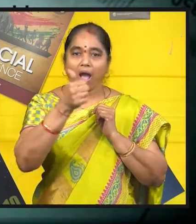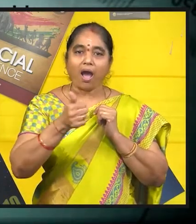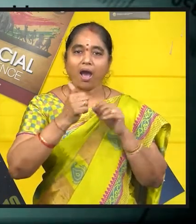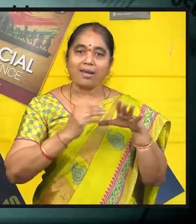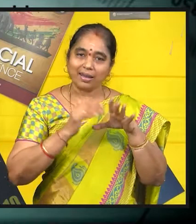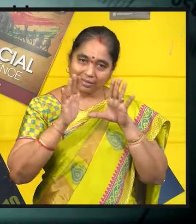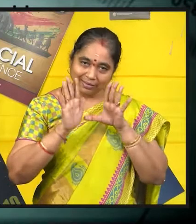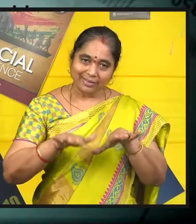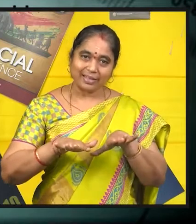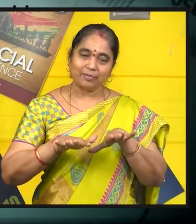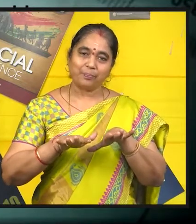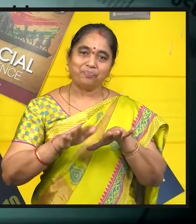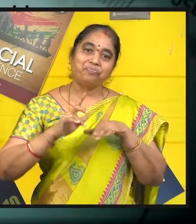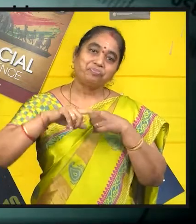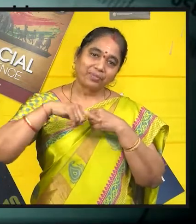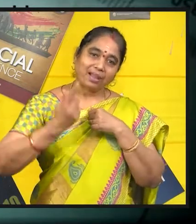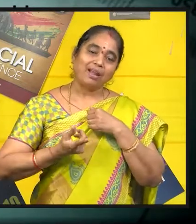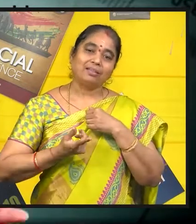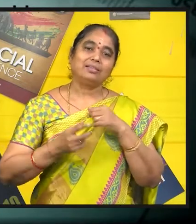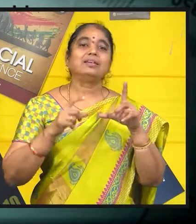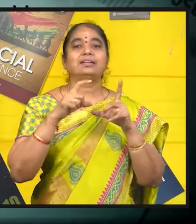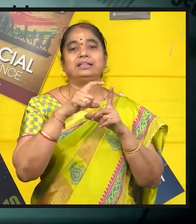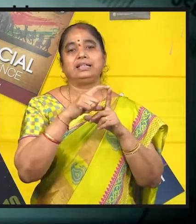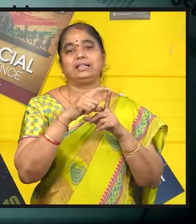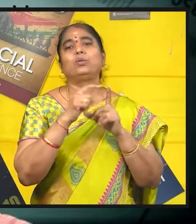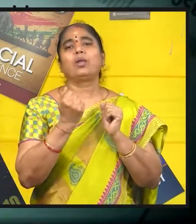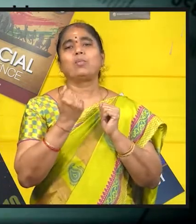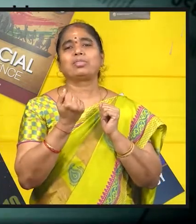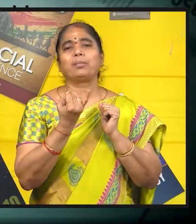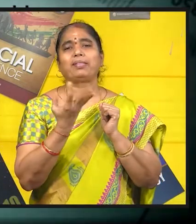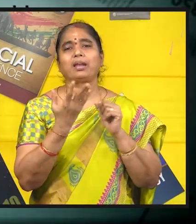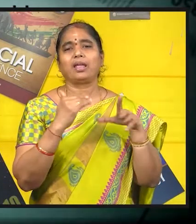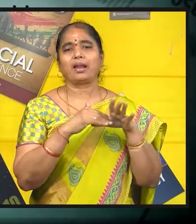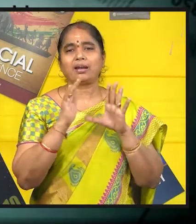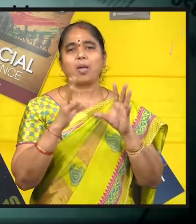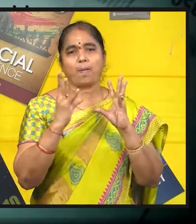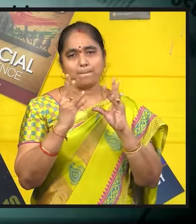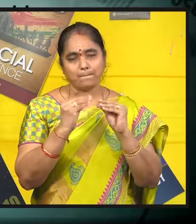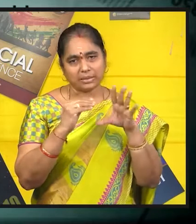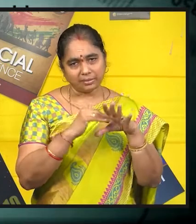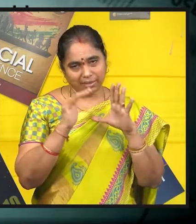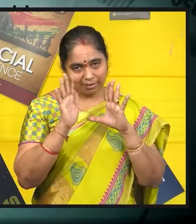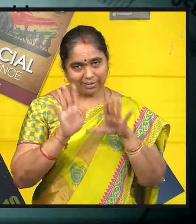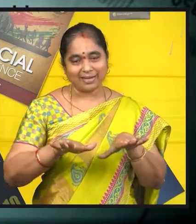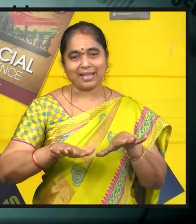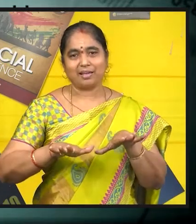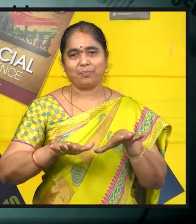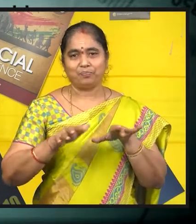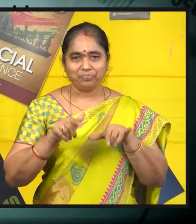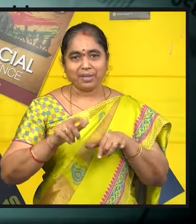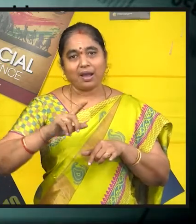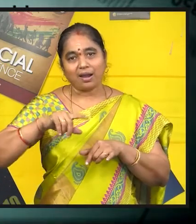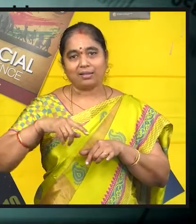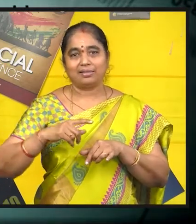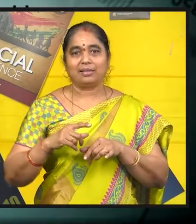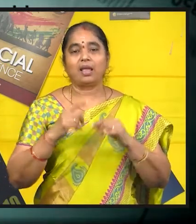பார்த்துட்டோம் 6 எலக்ட்ரான் அங்கே இருக்கும். அதற்கடுத்தது டி கூட்டுக்கு வரீங்க, டி கூட்டில் எவ்வளவு எலக்ட்ரான் இருக்க முடியும்? 10 எலக்ட்ரான்கள் இருக்க முடியும்.